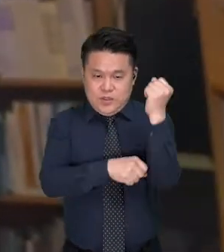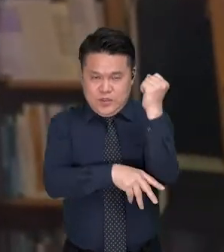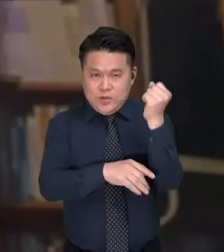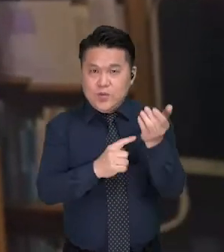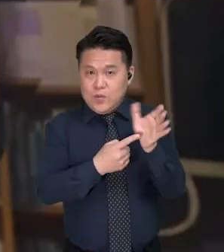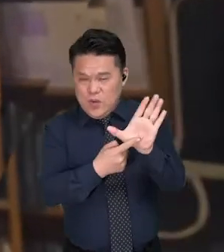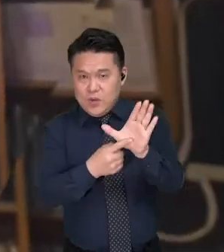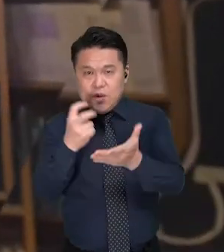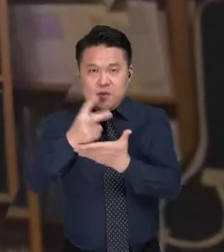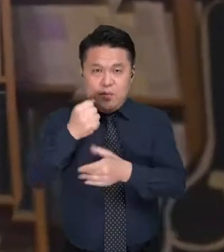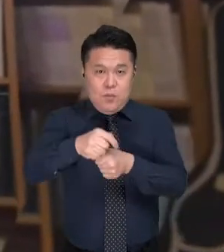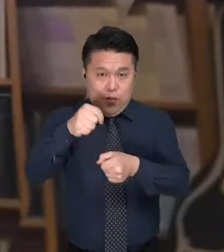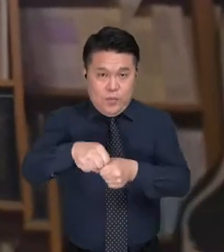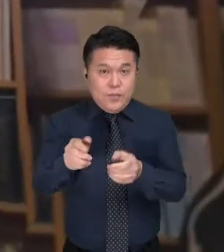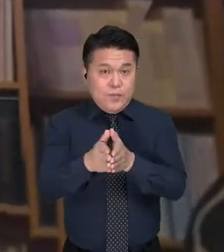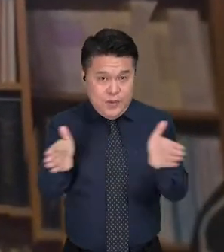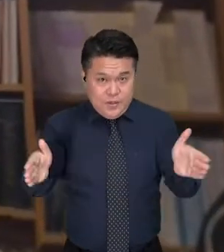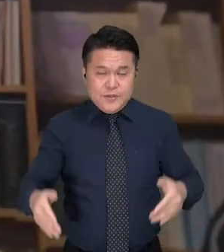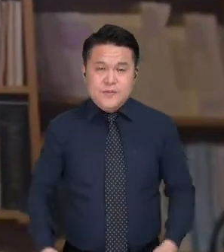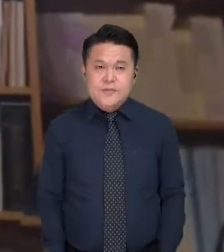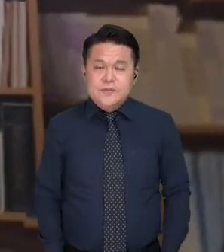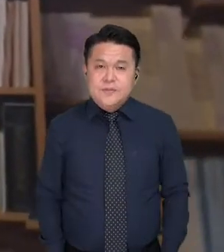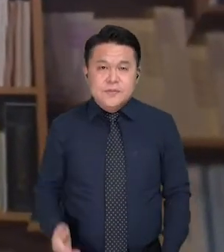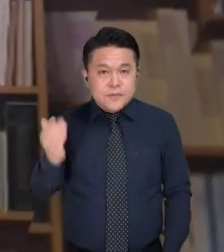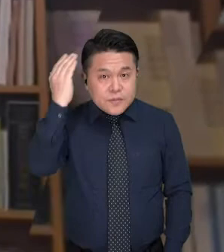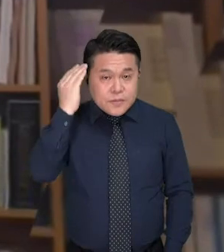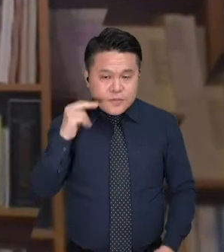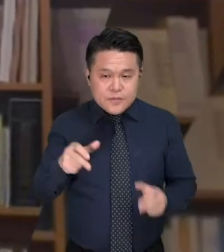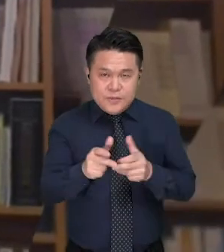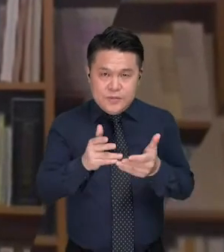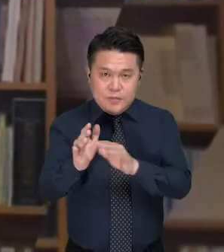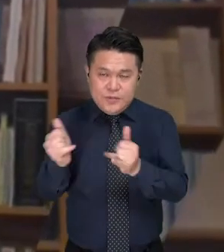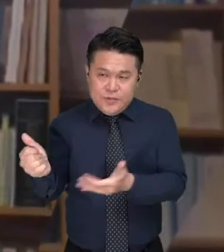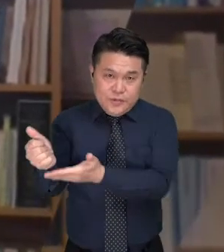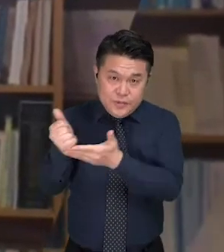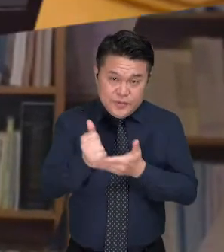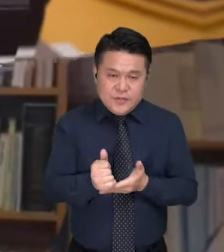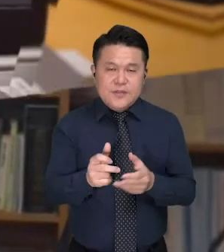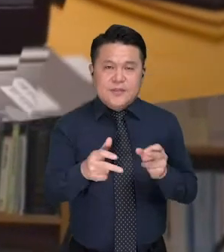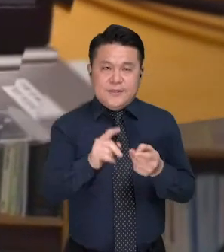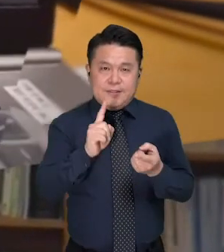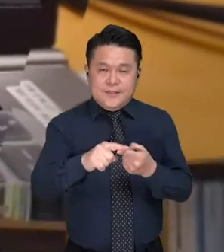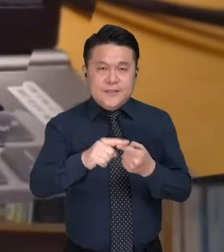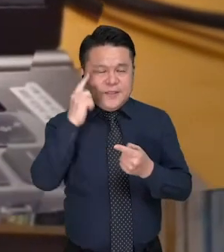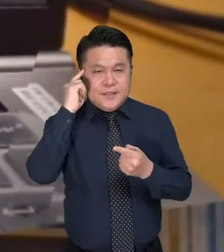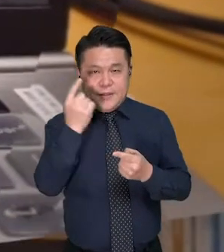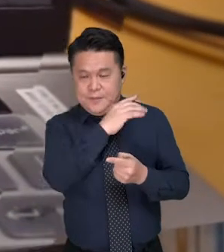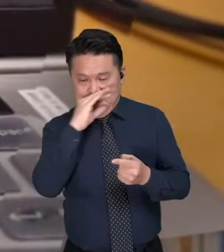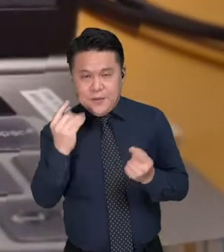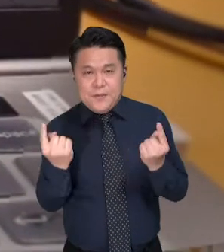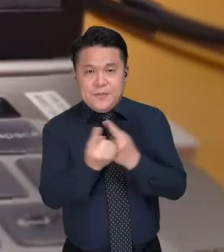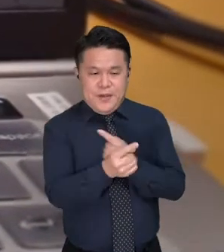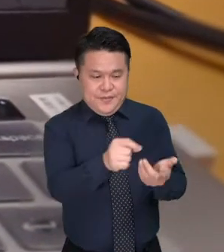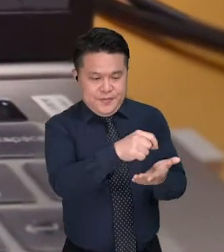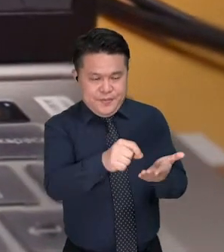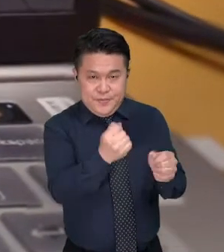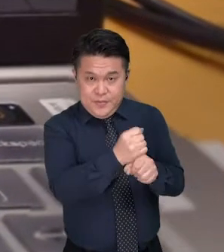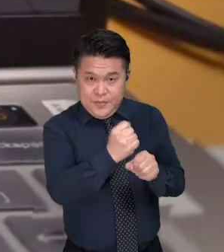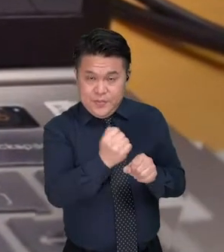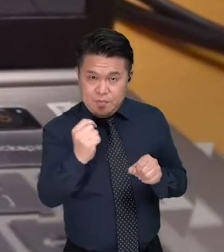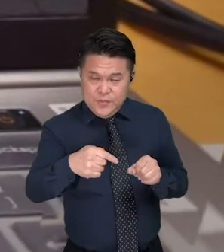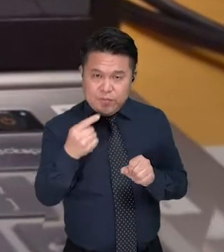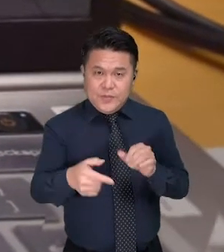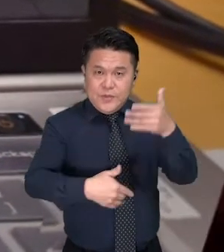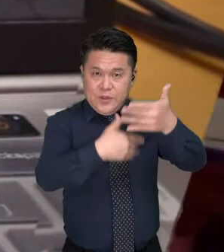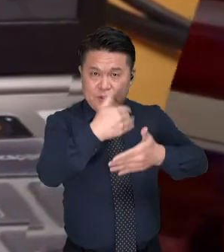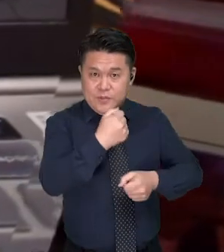제시하고 제도화하는 것을 목적으로 시작되었습니다. 국내외 장애 전문가를 모시고 장애 인식 개선 교육 교환을